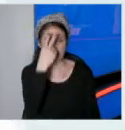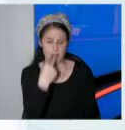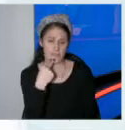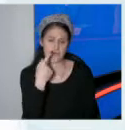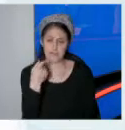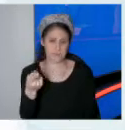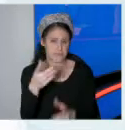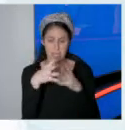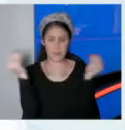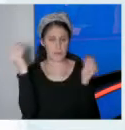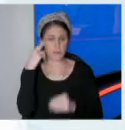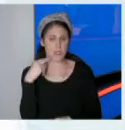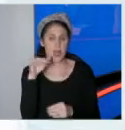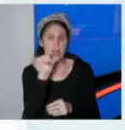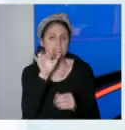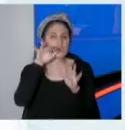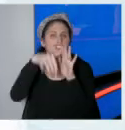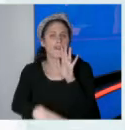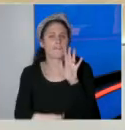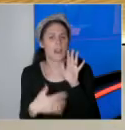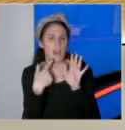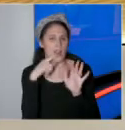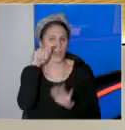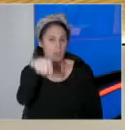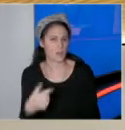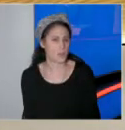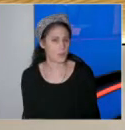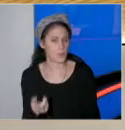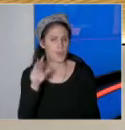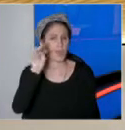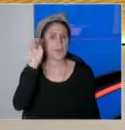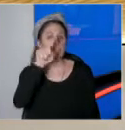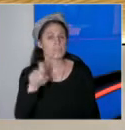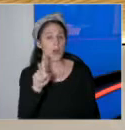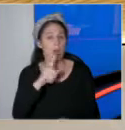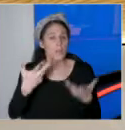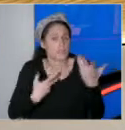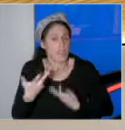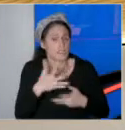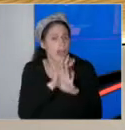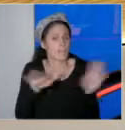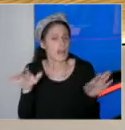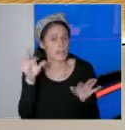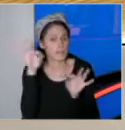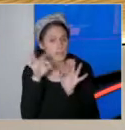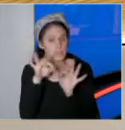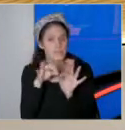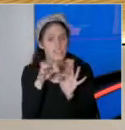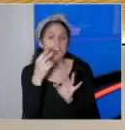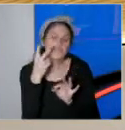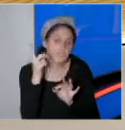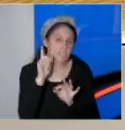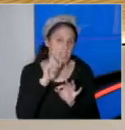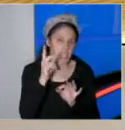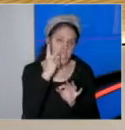הבושה. לאיזה שפל הם עוד יגיעו? שמיקי זוהר לא מתייחס לאף אחד באופן ספציפי, כנראה שהוא מתייחס לגדעון